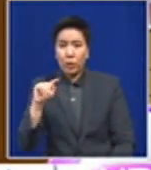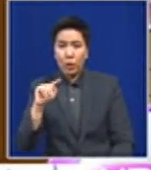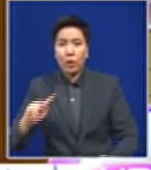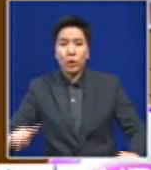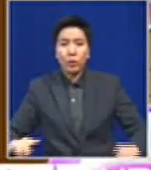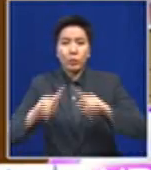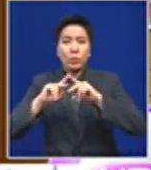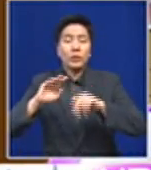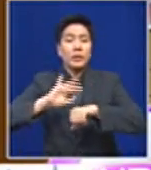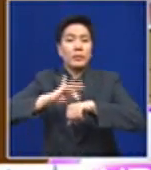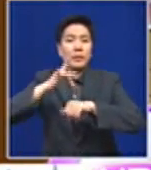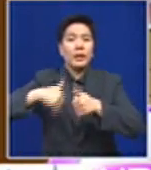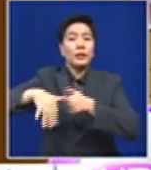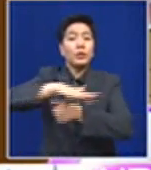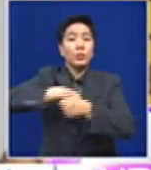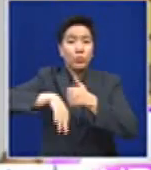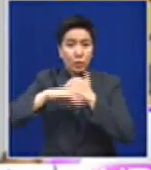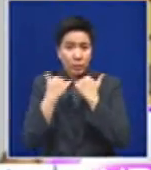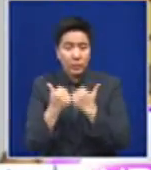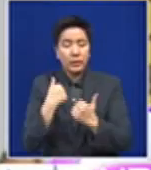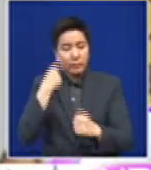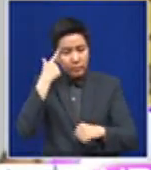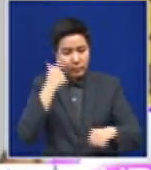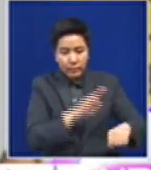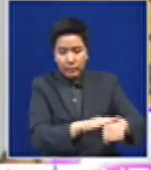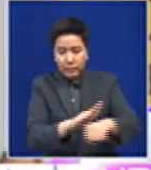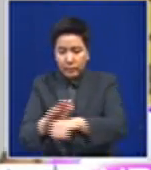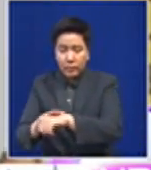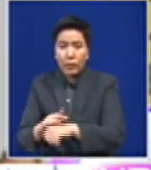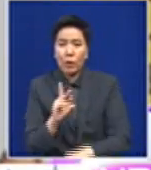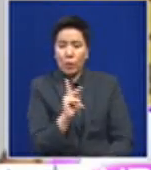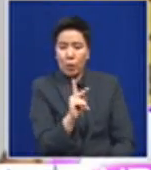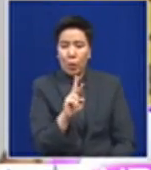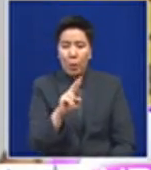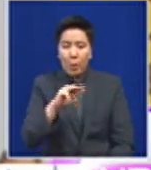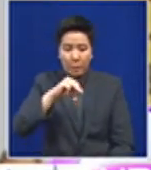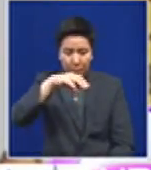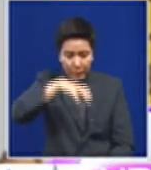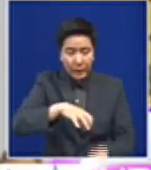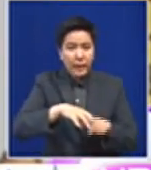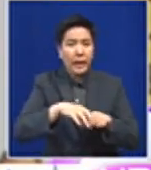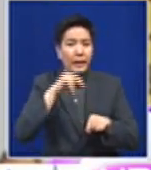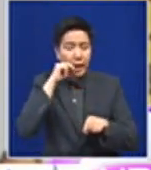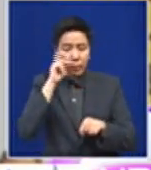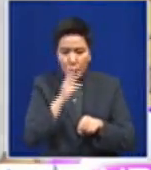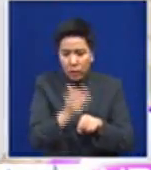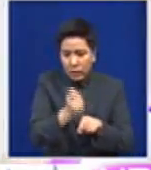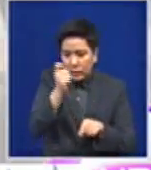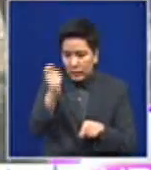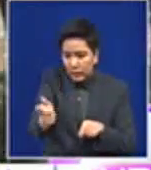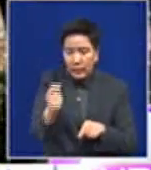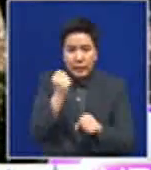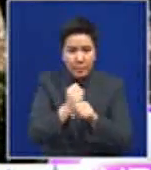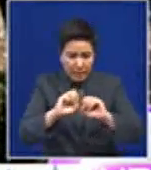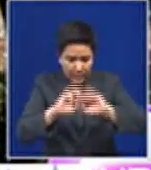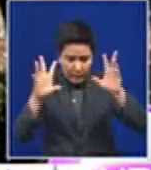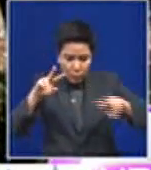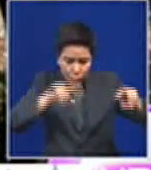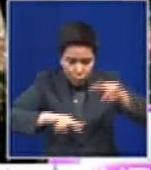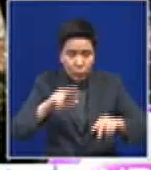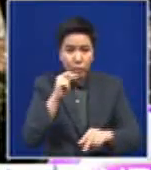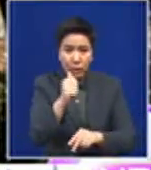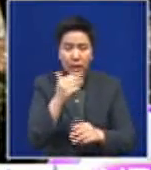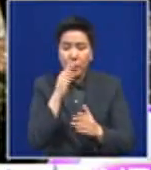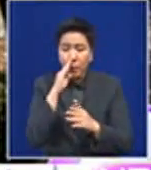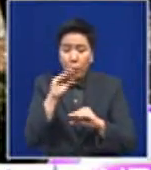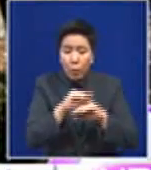ทรวงทรัพยากรธรรมชาติและสิ่งแวดล้อมเน้นย้ำให้กรมทรัพยากรน้ำดำเนินการจัดซื้อจัดจ้างอย่างโปร่งใสโดยโครงการเล็กที่มี